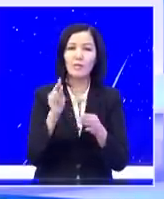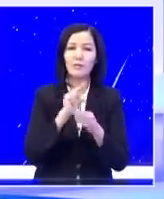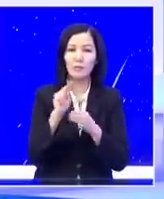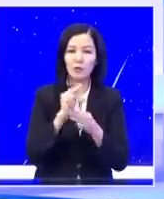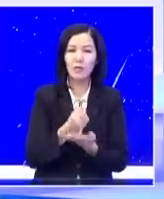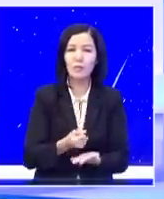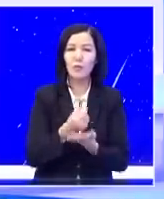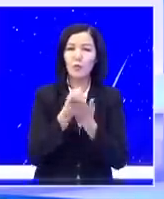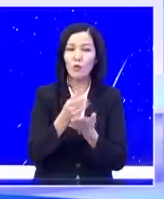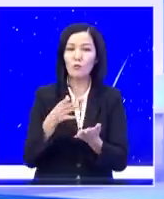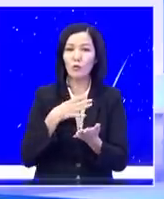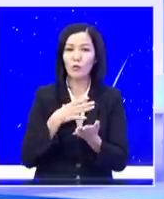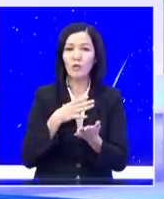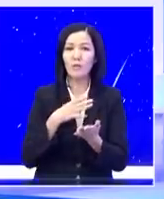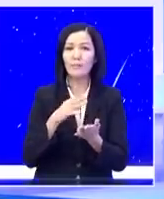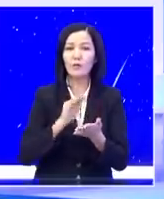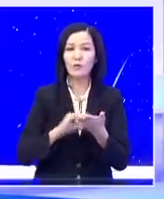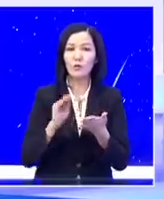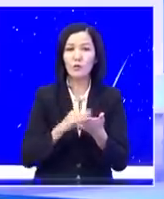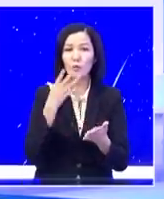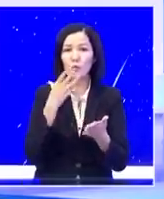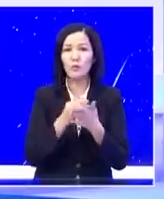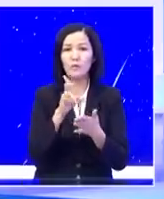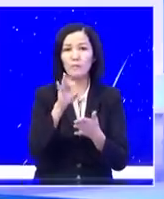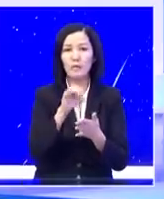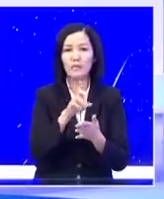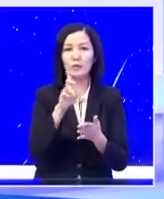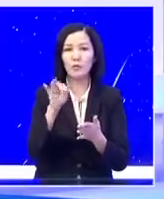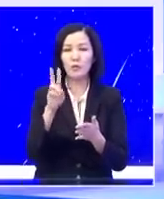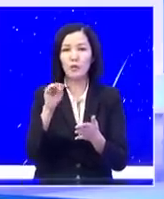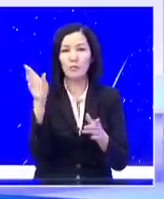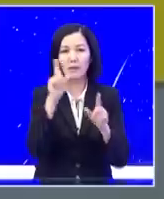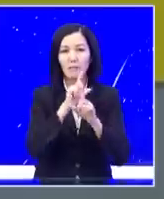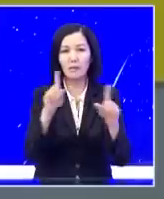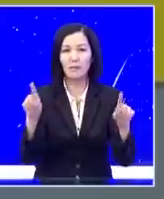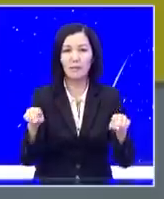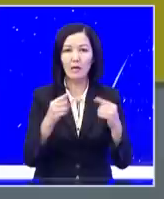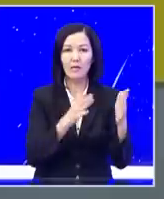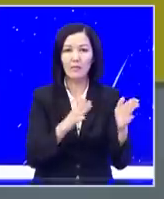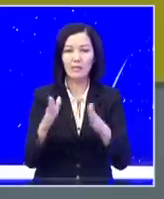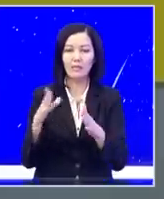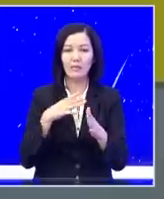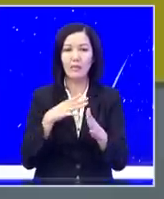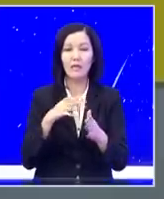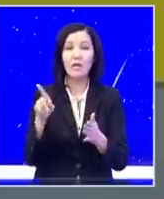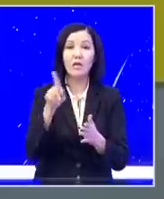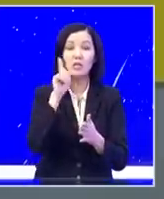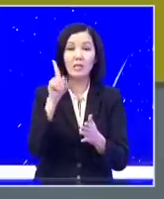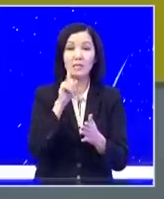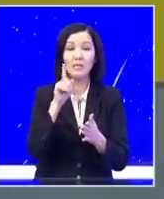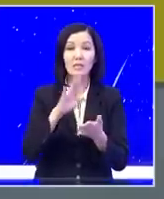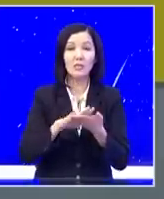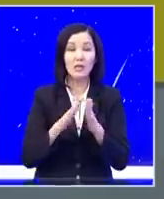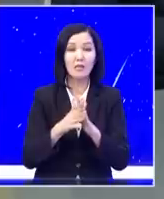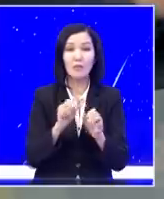етті. Журналистикада өзіндік Бейсен Құранбек мектебін қалыптастырды. Жастарға қазір, жастарда мынандай жағдай болмау керек